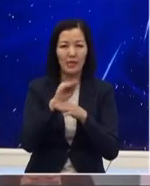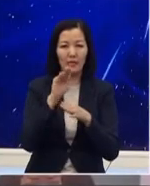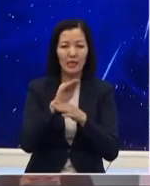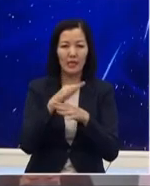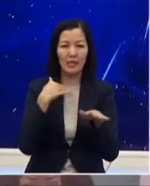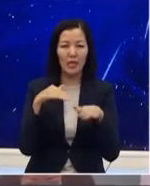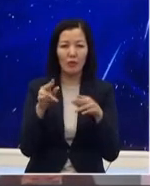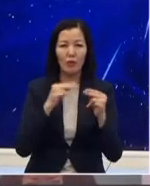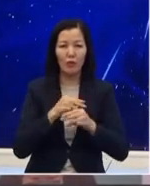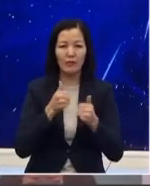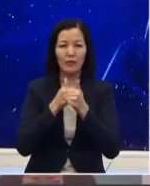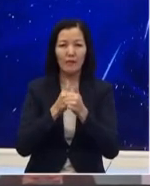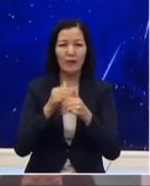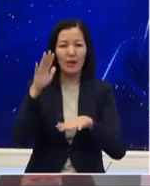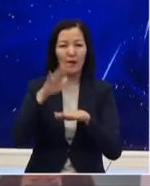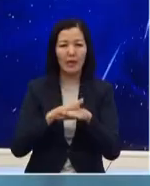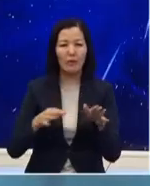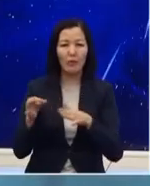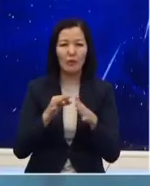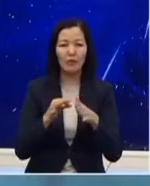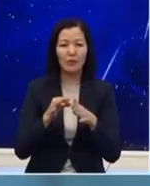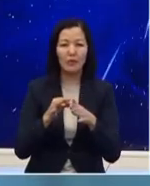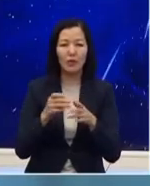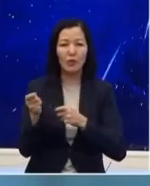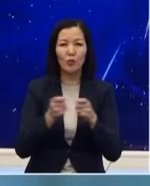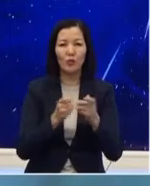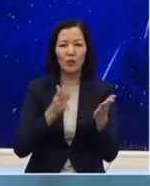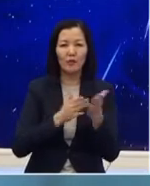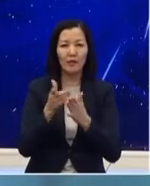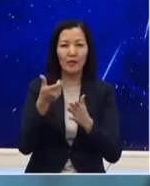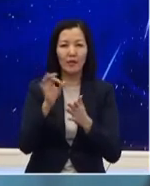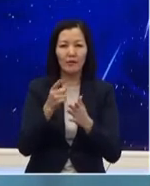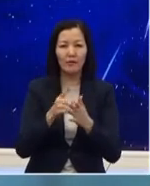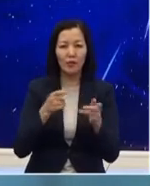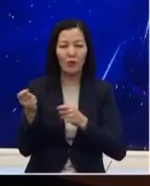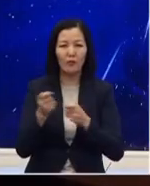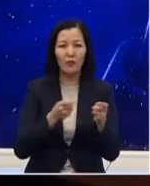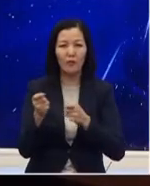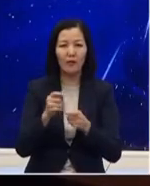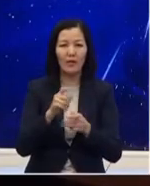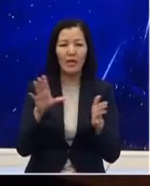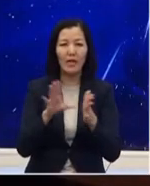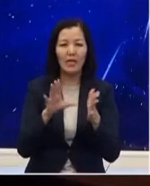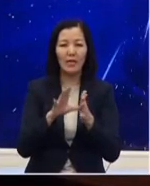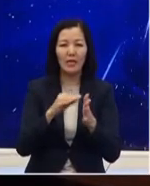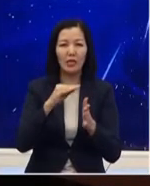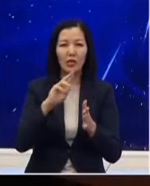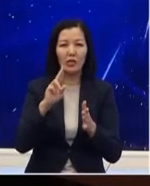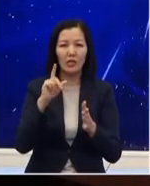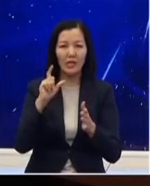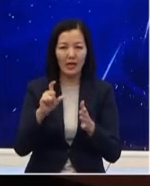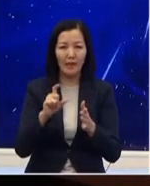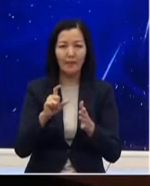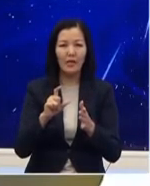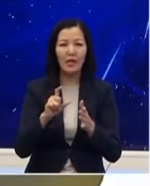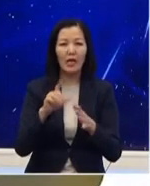слабую работу заместителя акима области, курирующего сферу газификации, и руководителя управления энергетики и